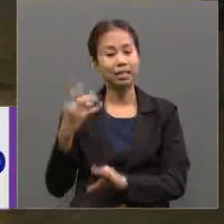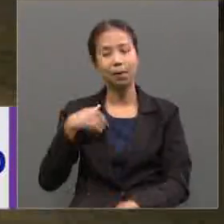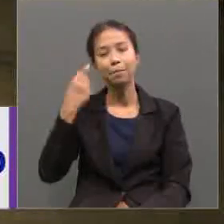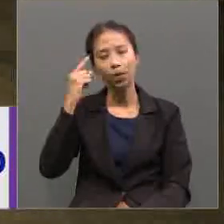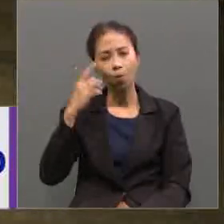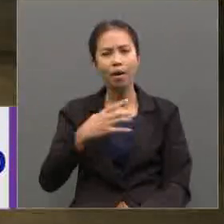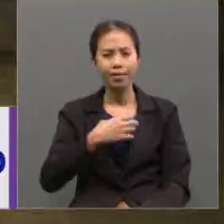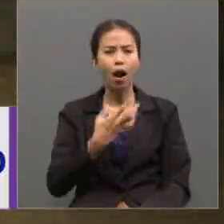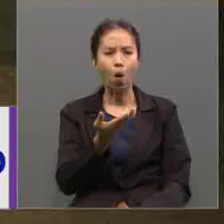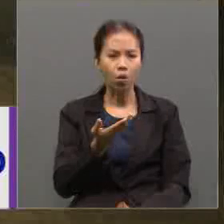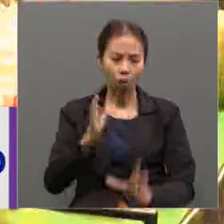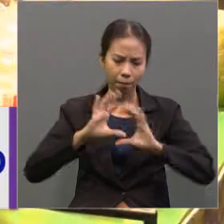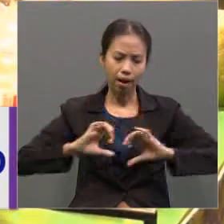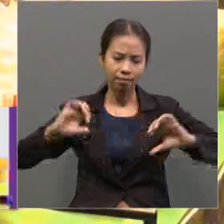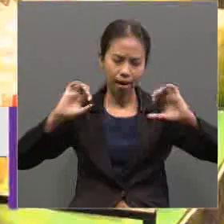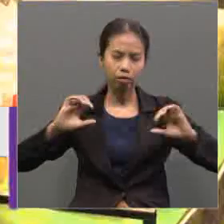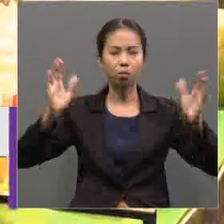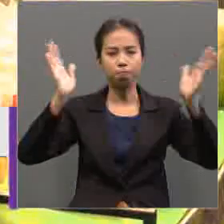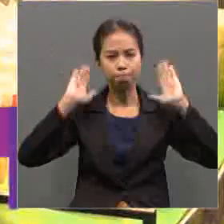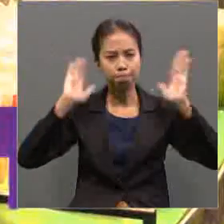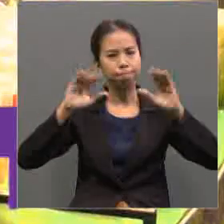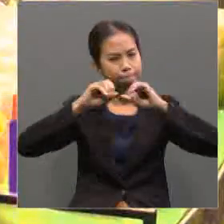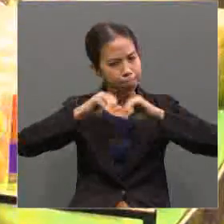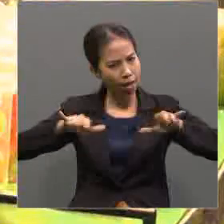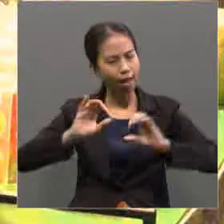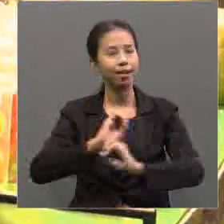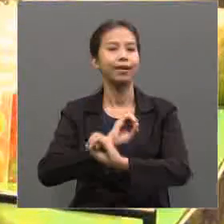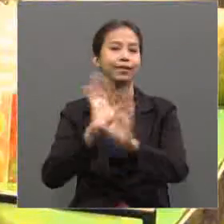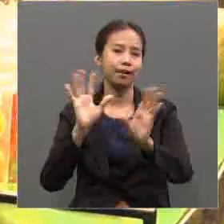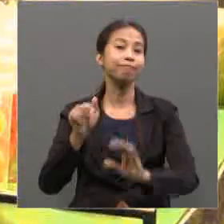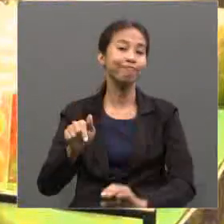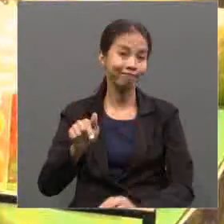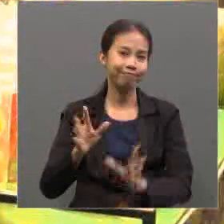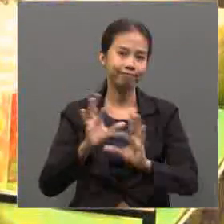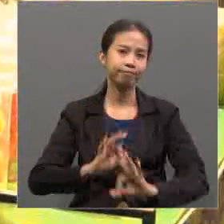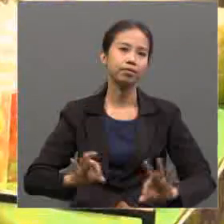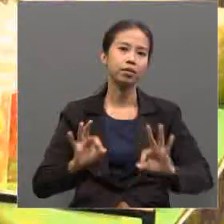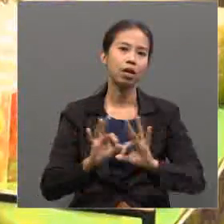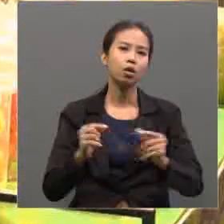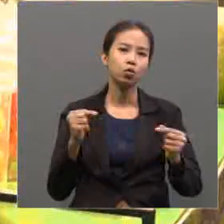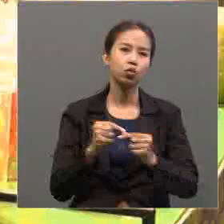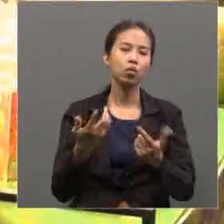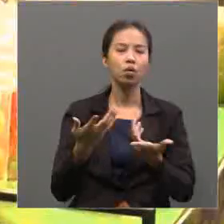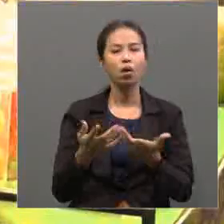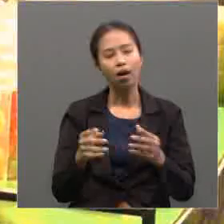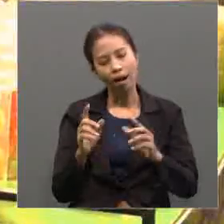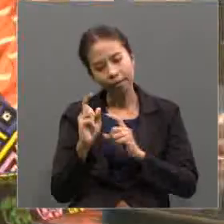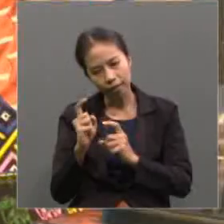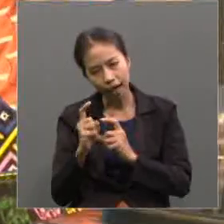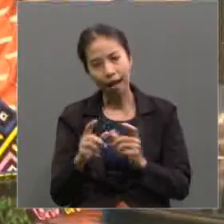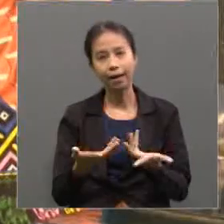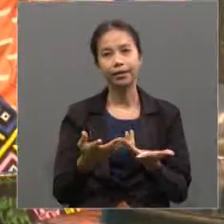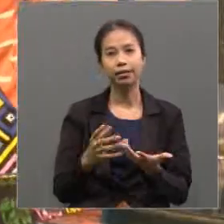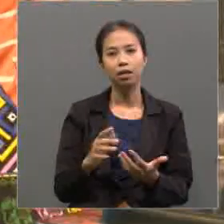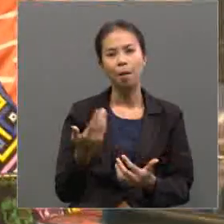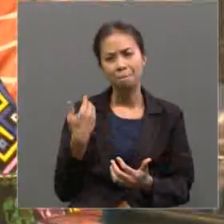ที่จะให้ภาครัฐเนี่ยช่วยกันประชาสัมพันธ์ให้ชัดเจนแล้วก็เข้าถึงกลุ่มนักท่องเที่ยวด้วยโดยเฉพาะนโยบายเรื่องของความปลอดภัยที่กระ